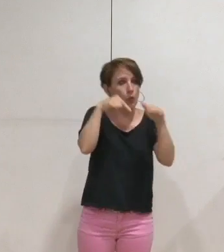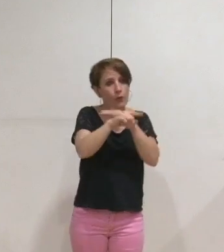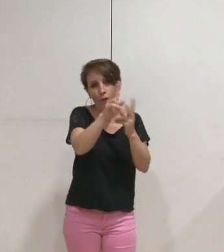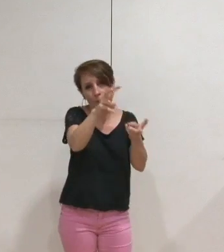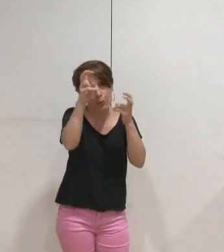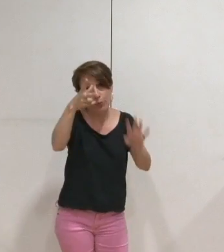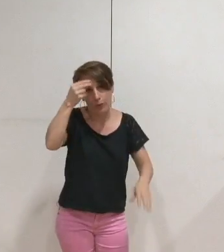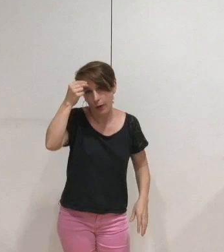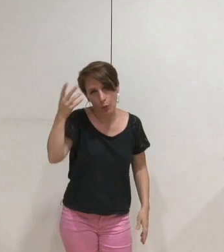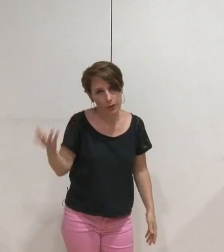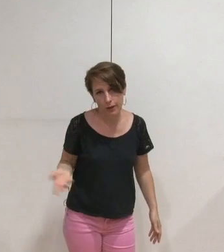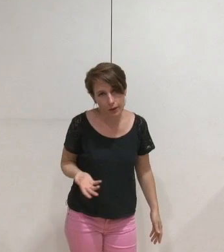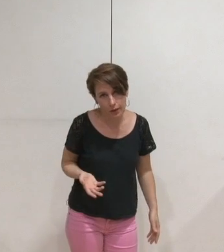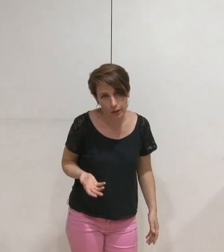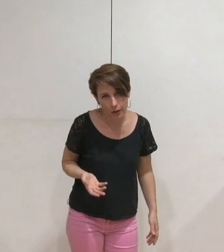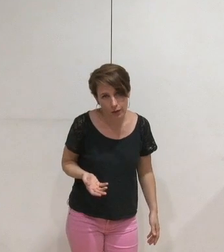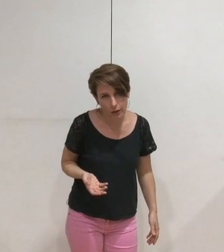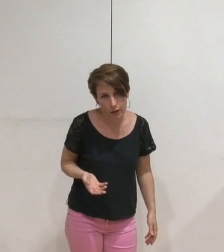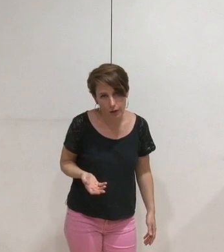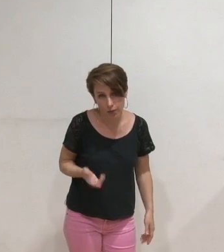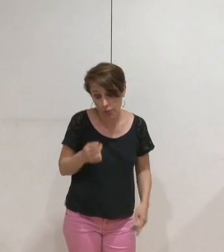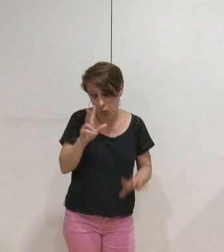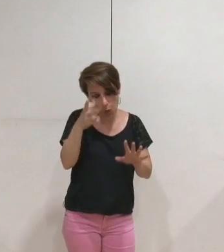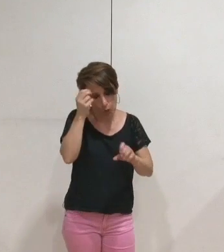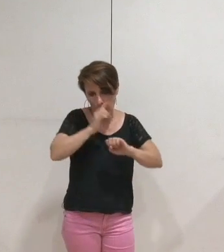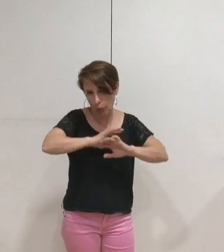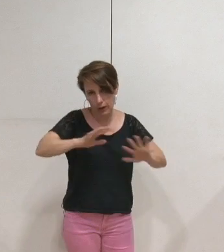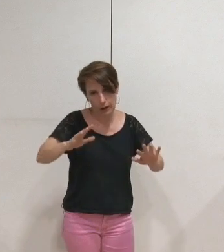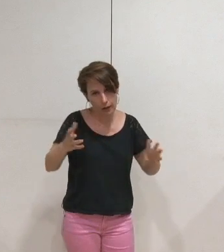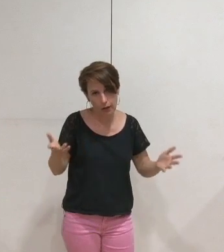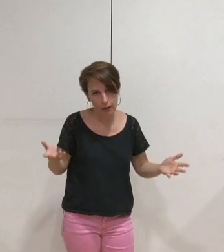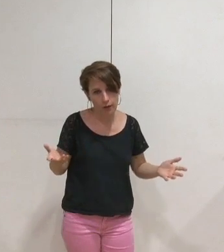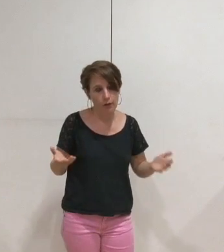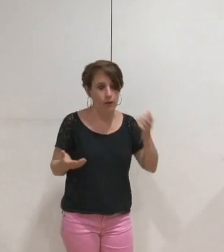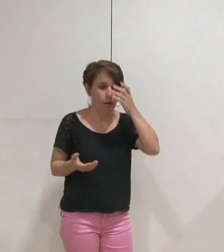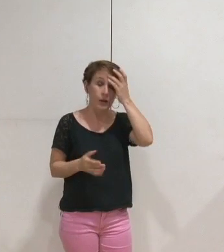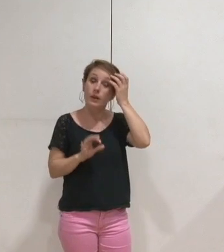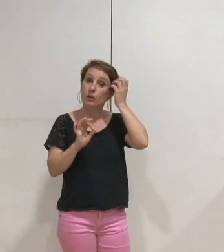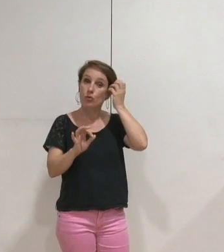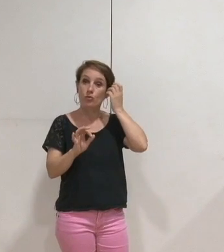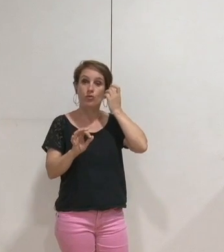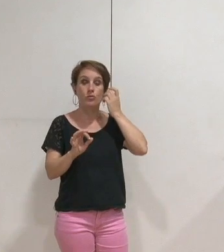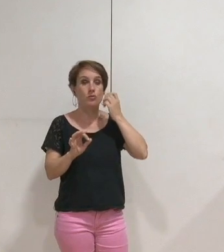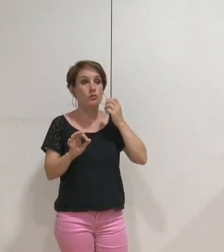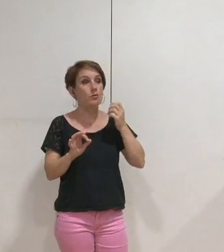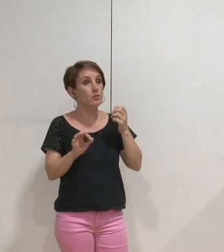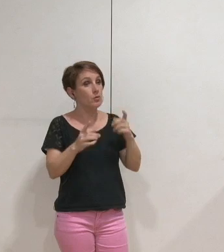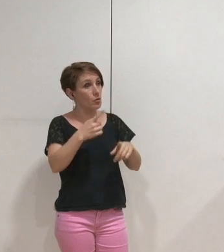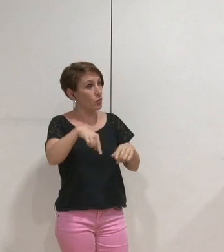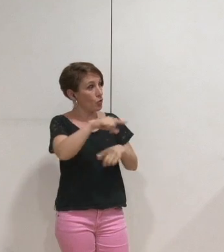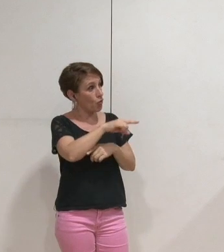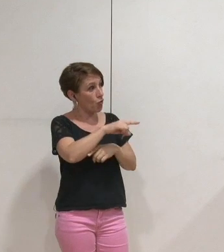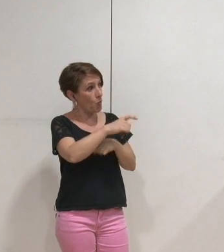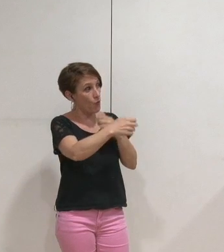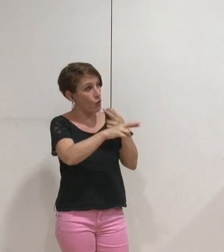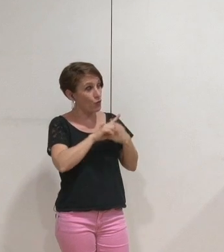compris que de quoi il retournait dans l'affaire et d'ailleurs je note que vous n'avez pas répondu à une